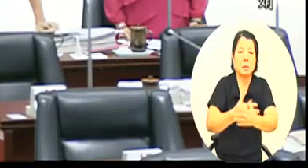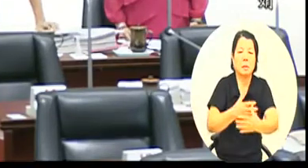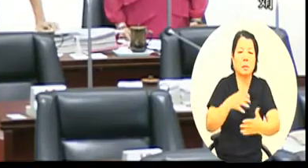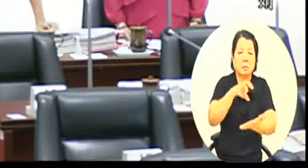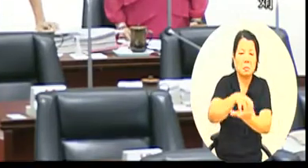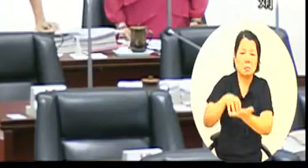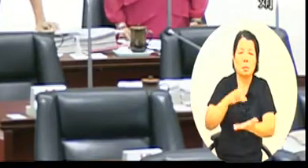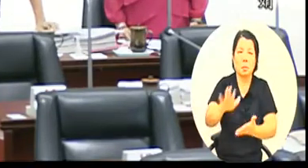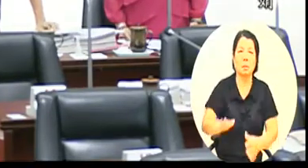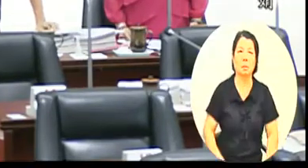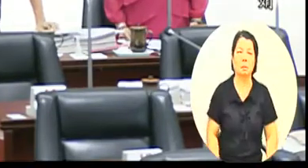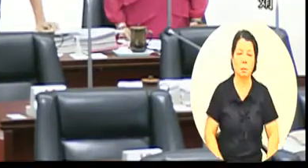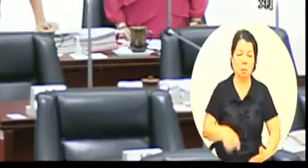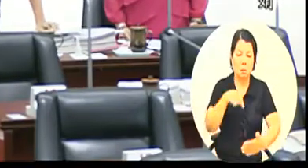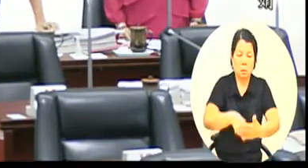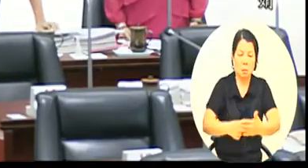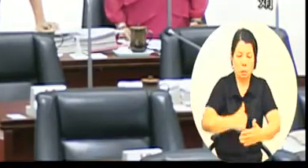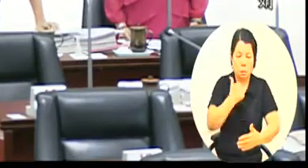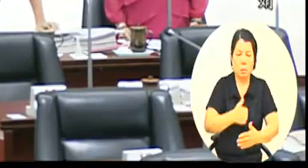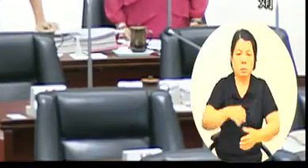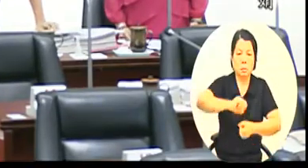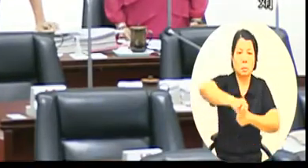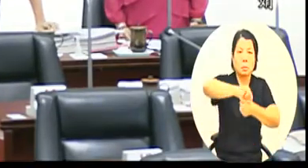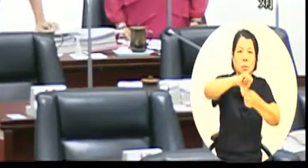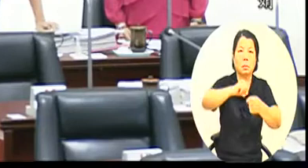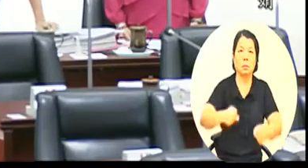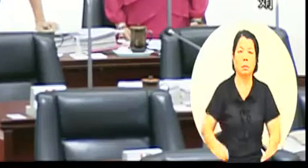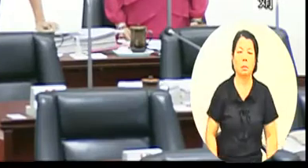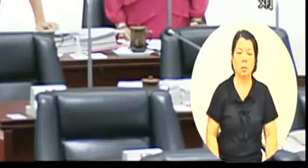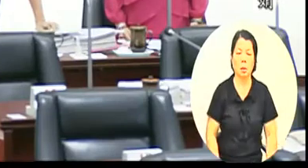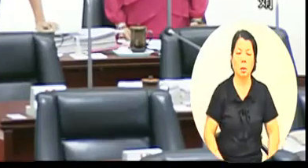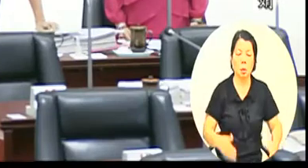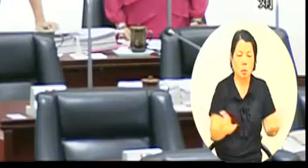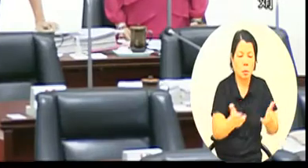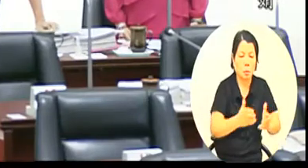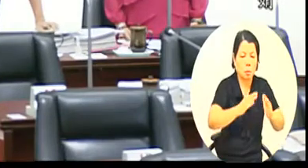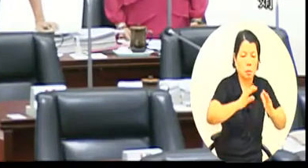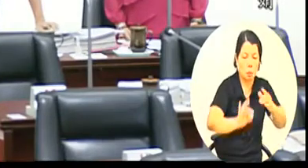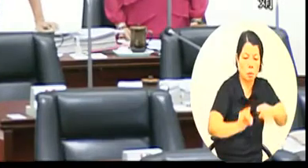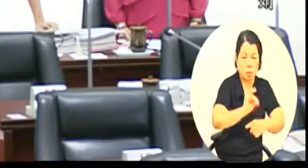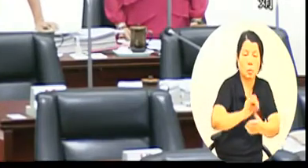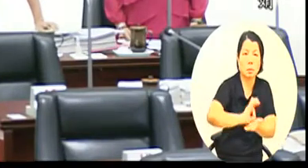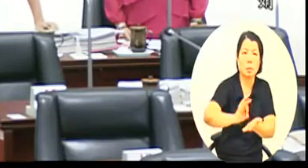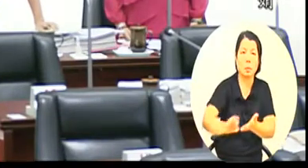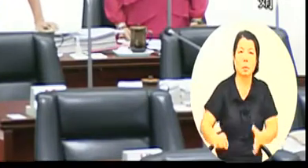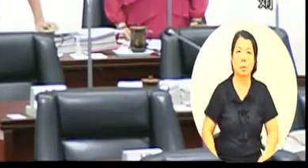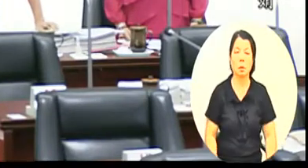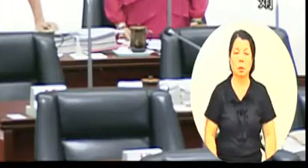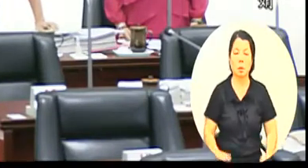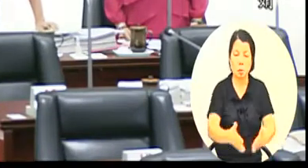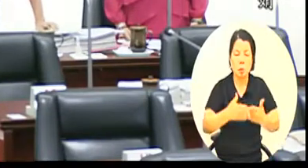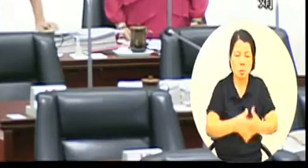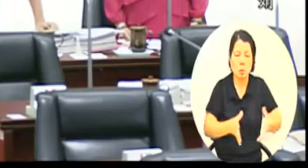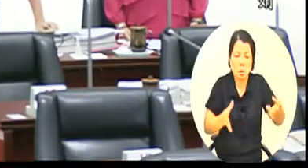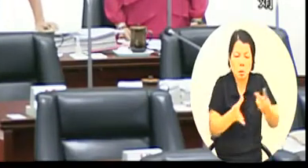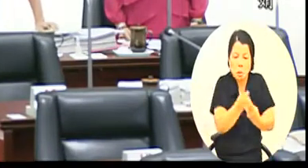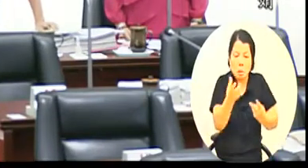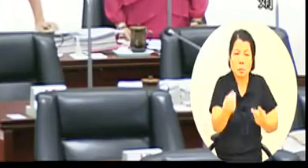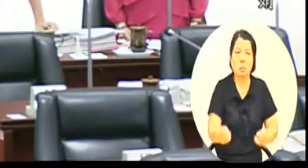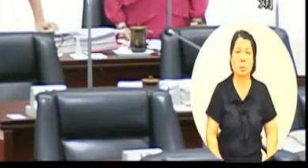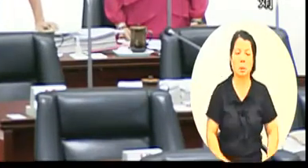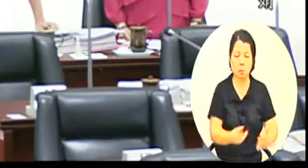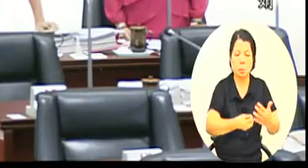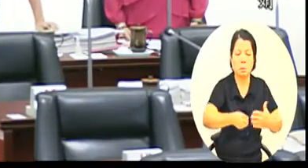际上也是在增加我们鉴别率的使用。好，你们虽然说是不含鉴别率啊，但是就是提高鉴